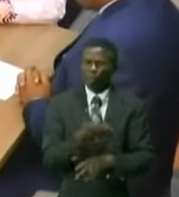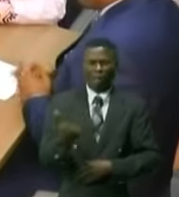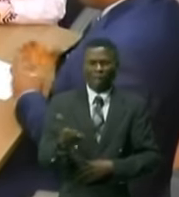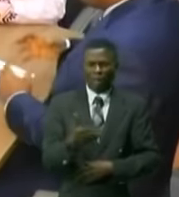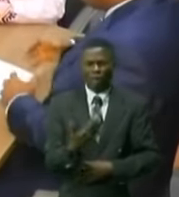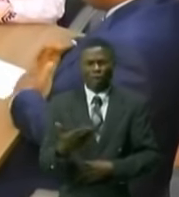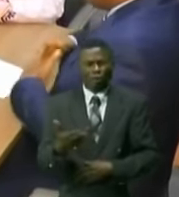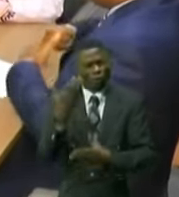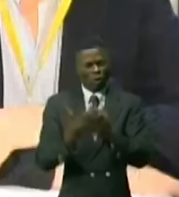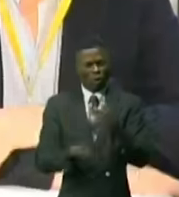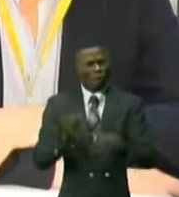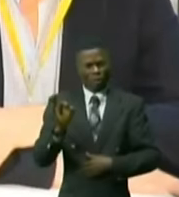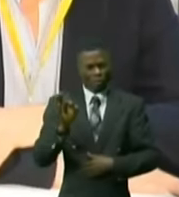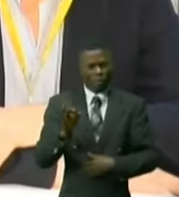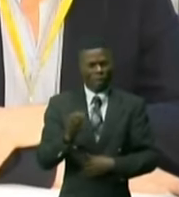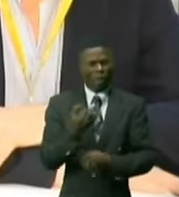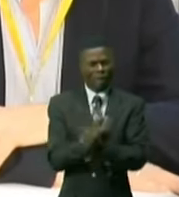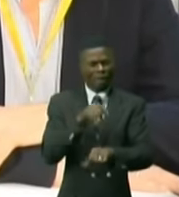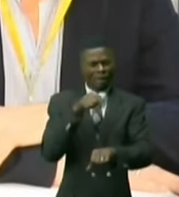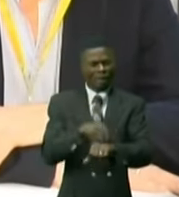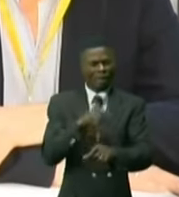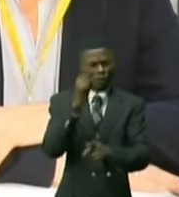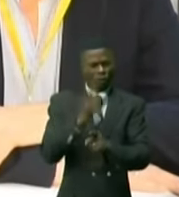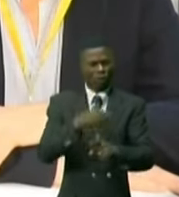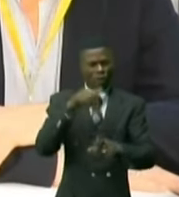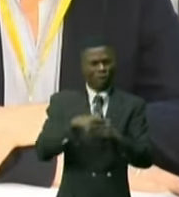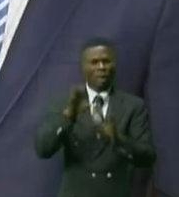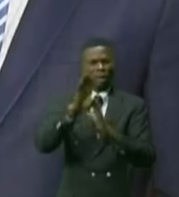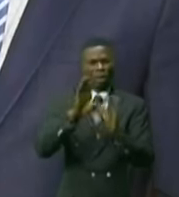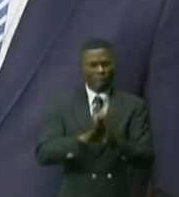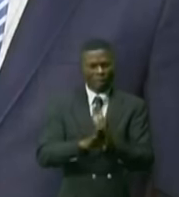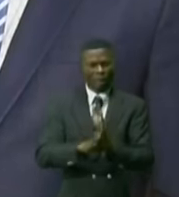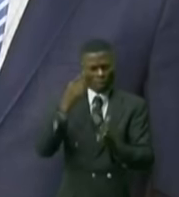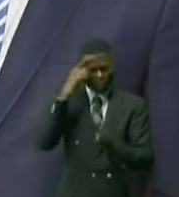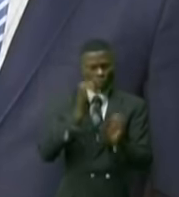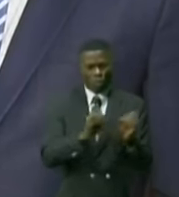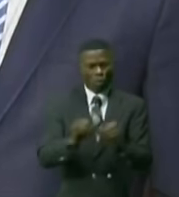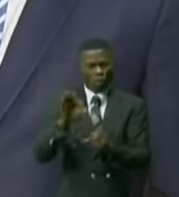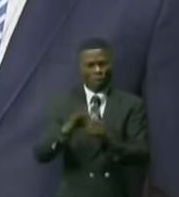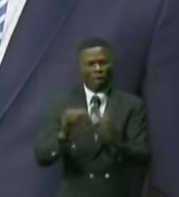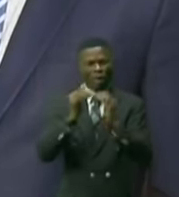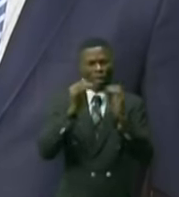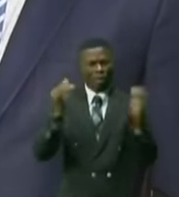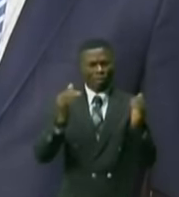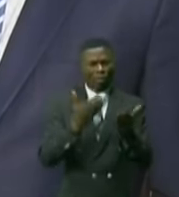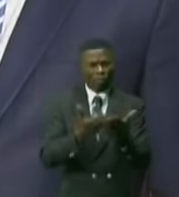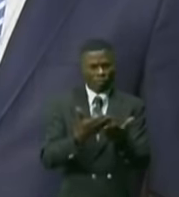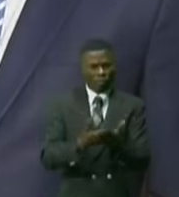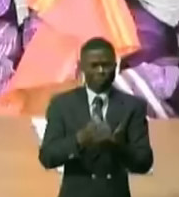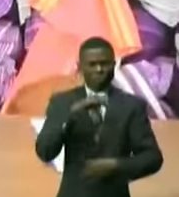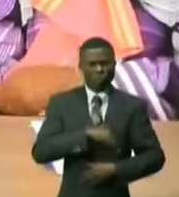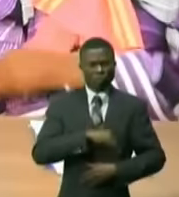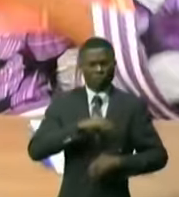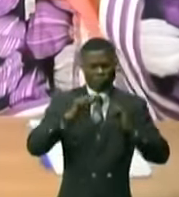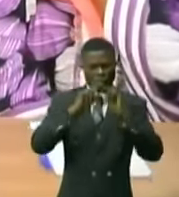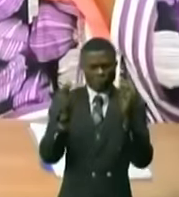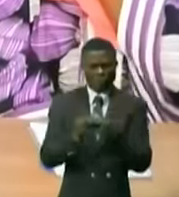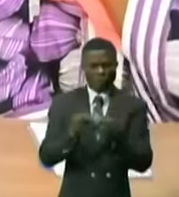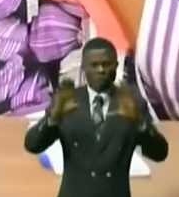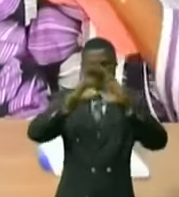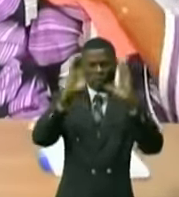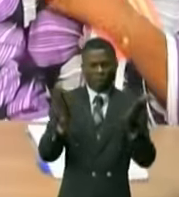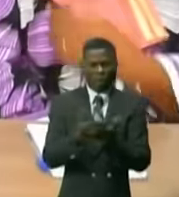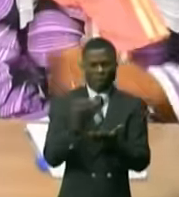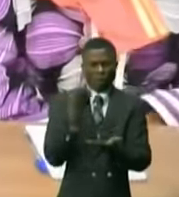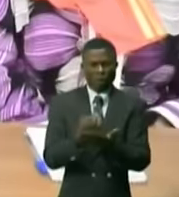le délai constitutionnel de façon transparente, crédible et apaisée. Juste après, il a reçu la mission de la Communauté économique